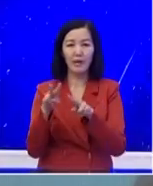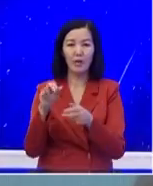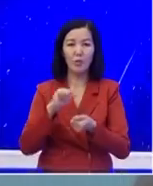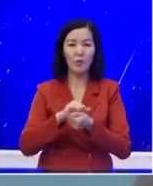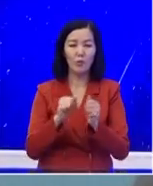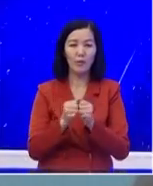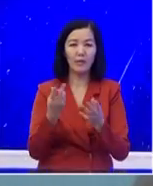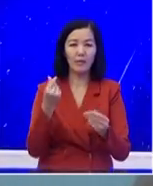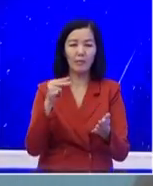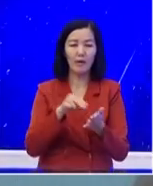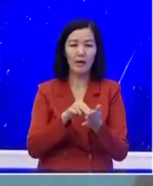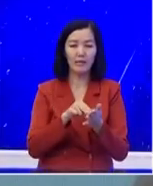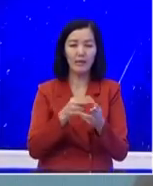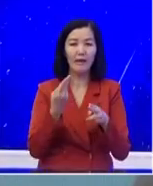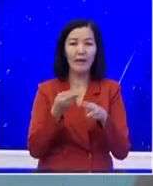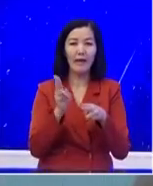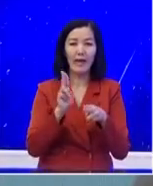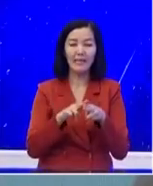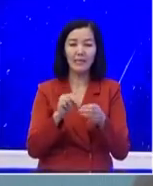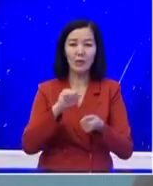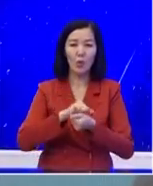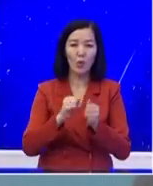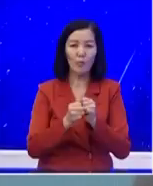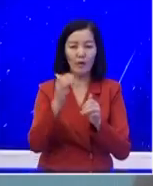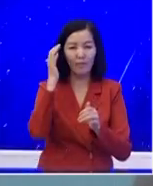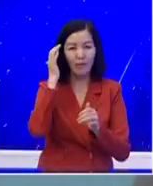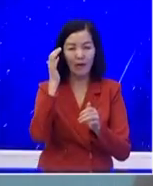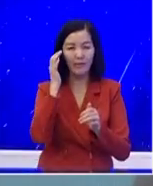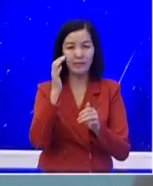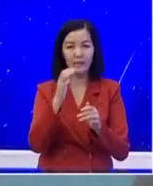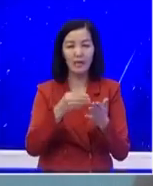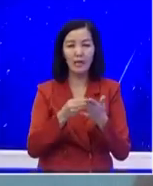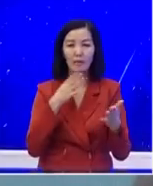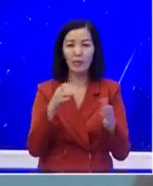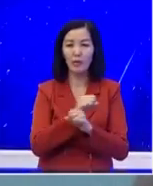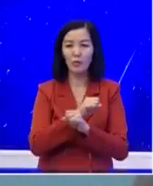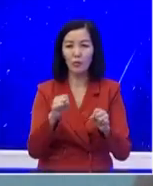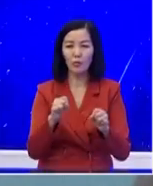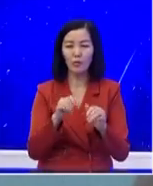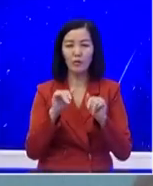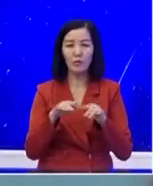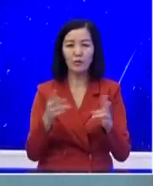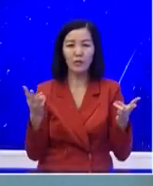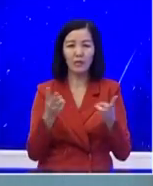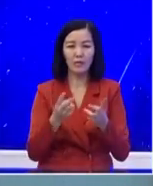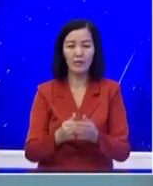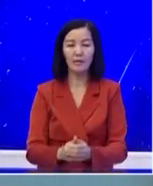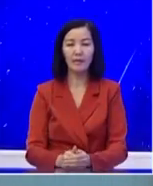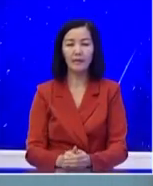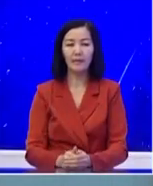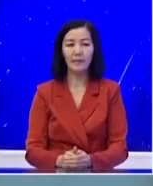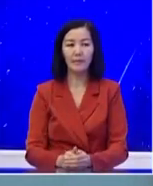қажет. Отын әсіресе көмір бағасының негізгі өсуіне жол бермеу үшін шаралар қабылдаңыздар.